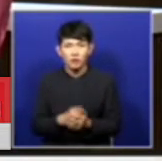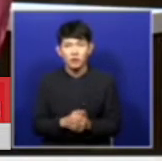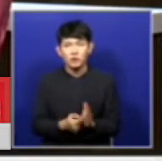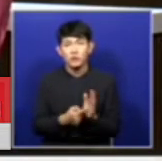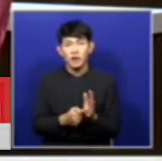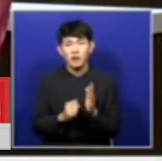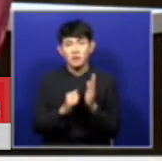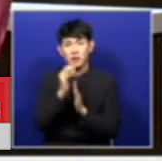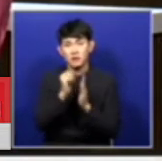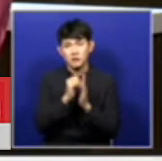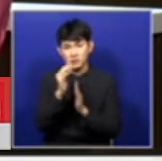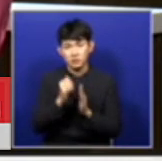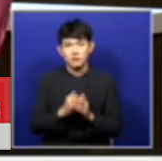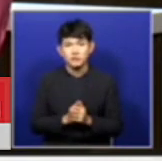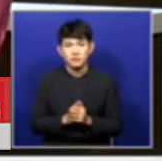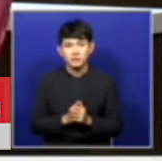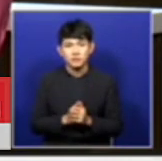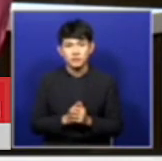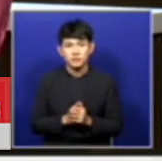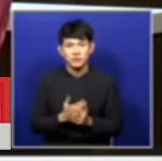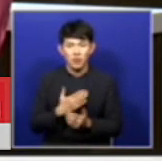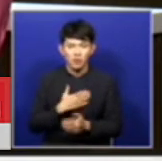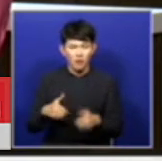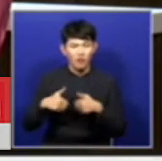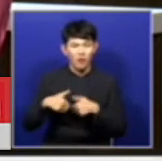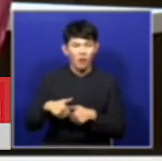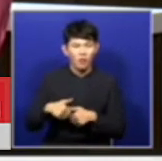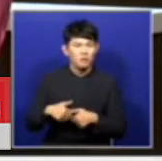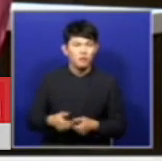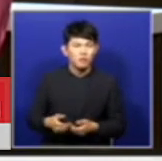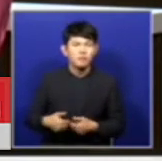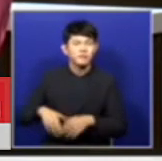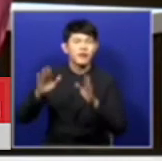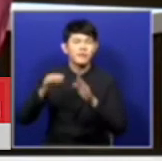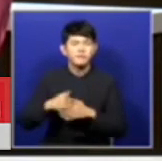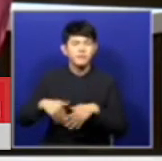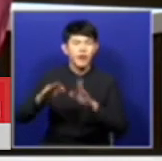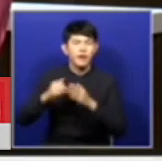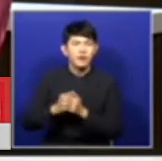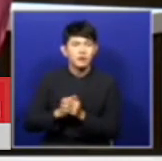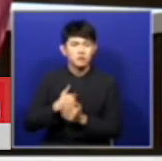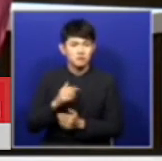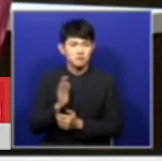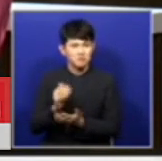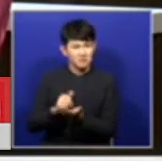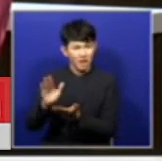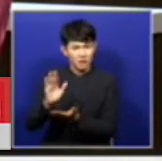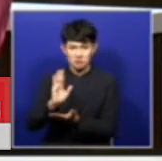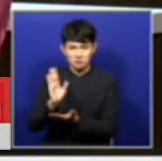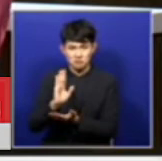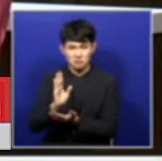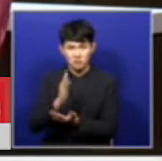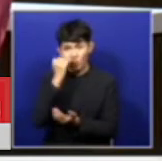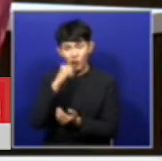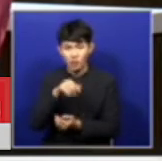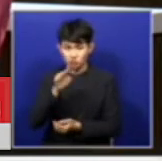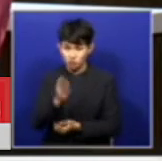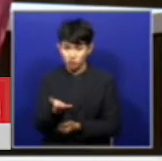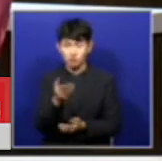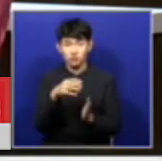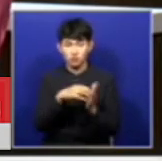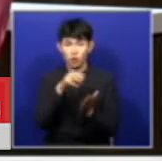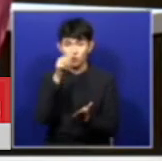เหนือตอนบนเราจะไปขับไล่เขาออกบอกว่าคุณไม่ต้องทำมาหากินแล้วเขาไม่ได้โชคดีอย่างท่านที่เกิดในกรุงเทพมหานคร